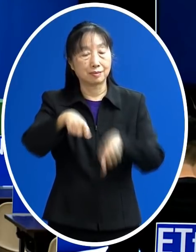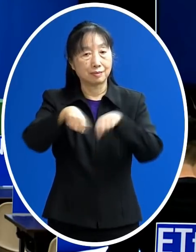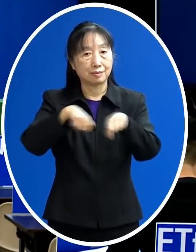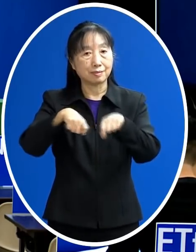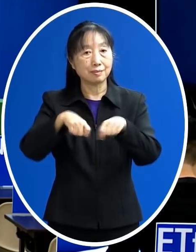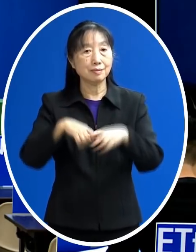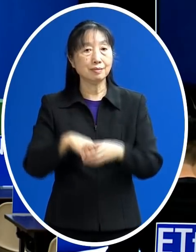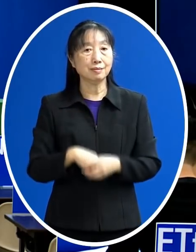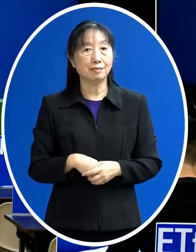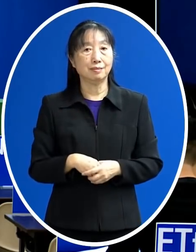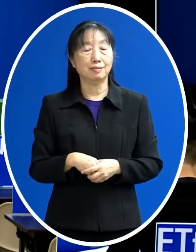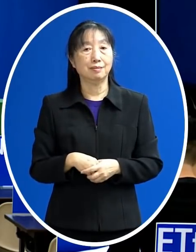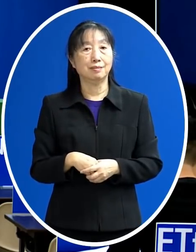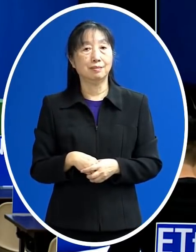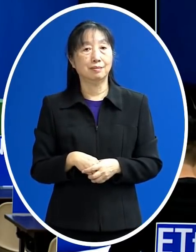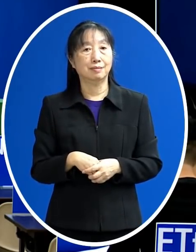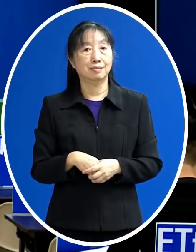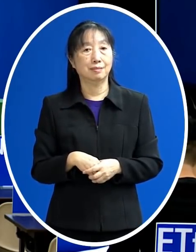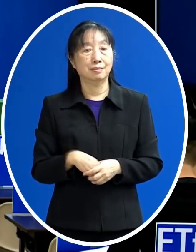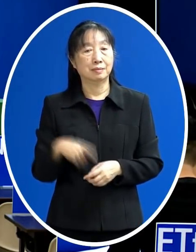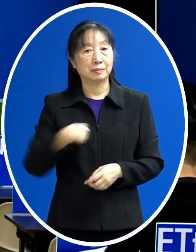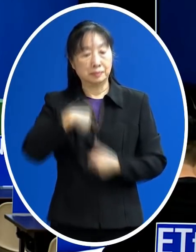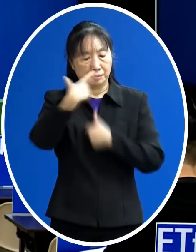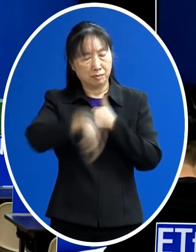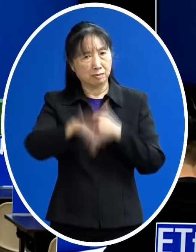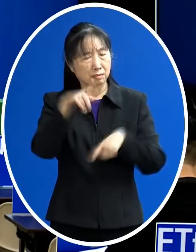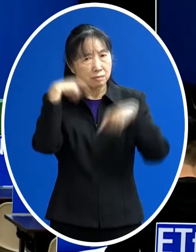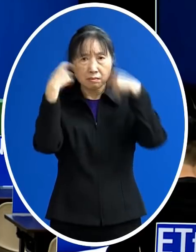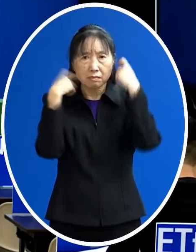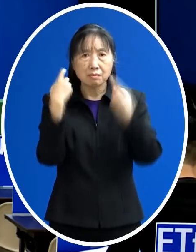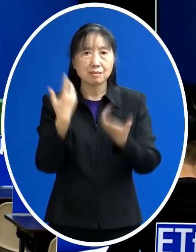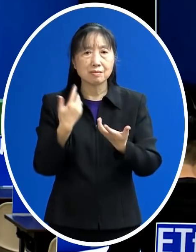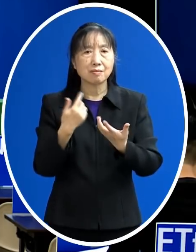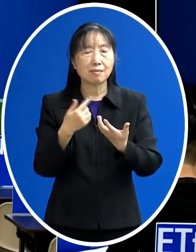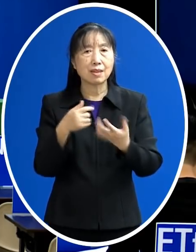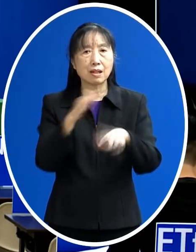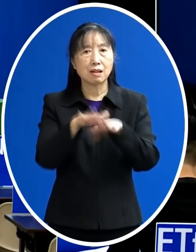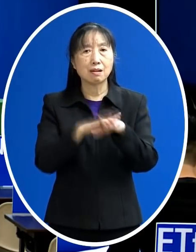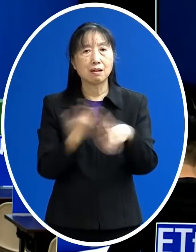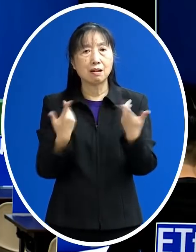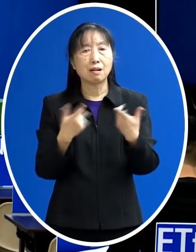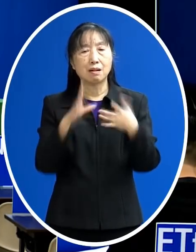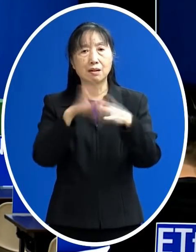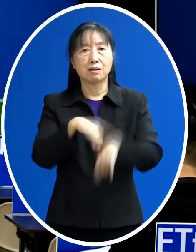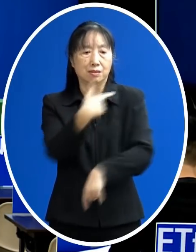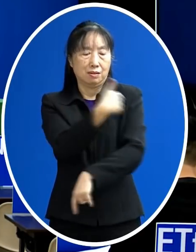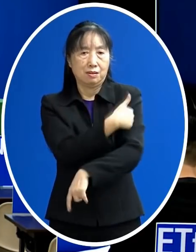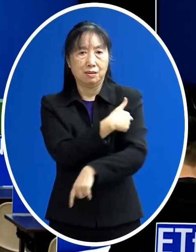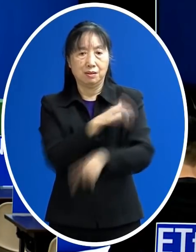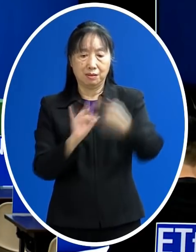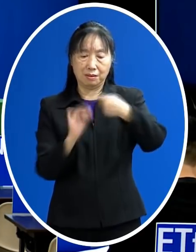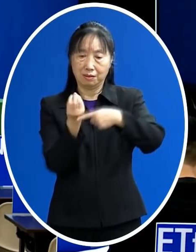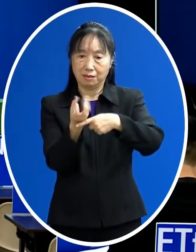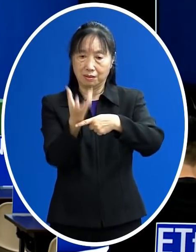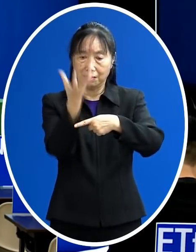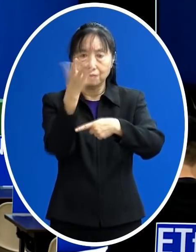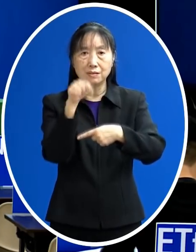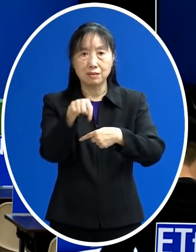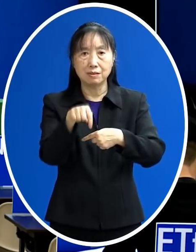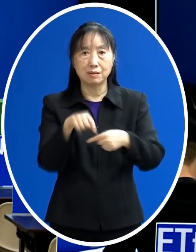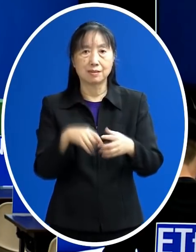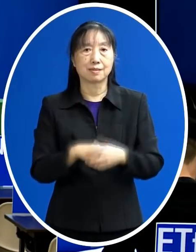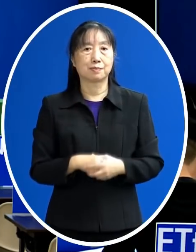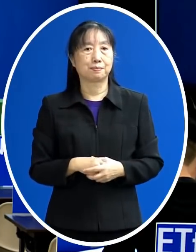的一些决定嘛。那我个人是有点好奇说，是不是因为随着这个疫苗的覆盖率的这个普及，然